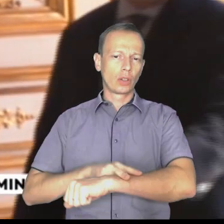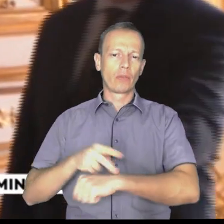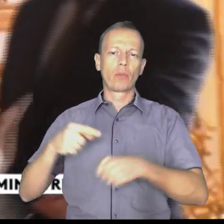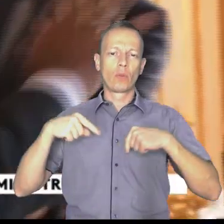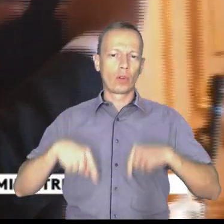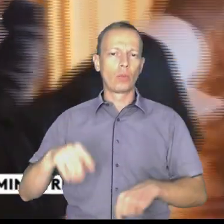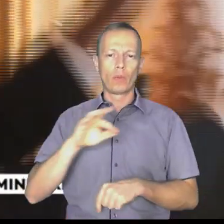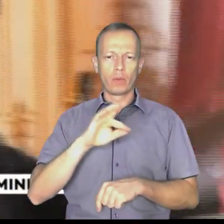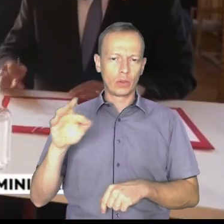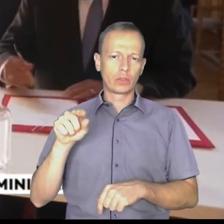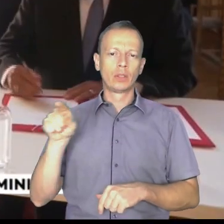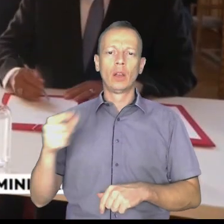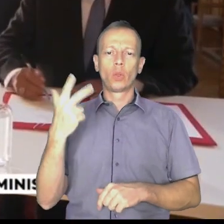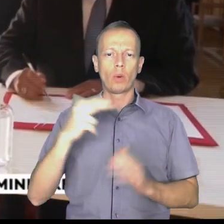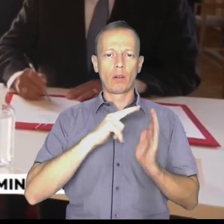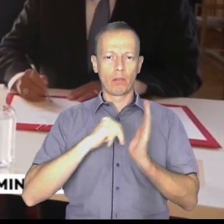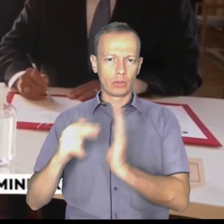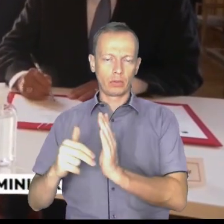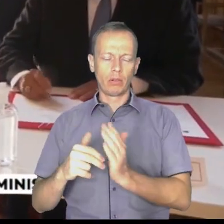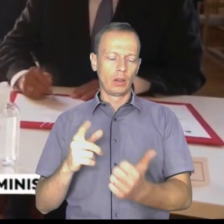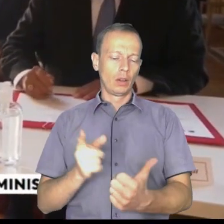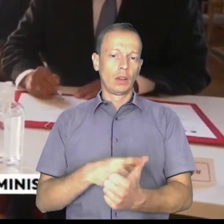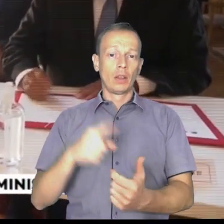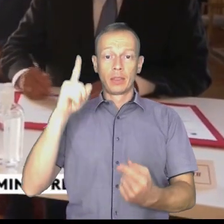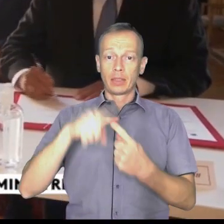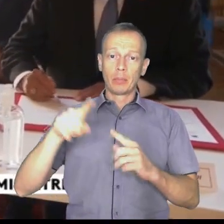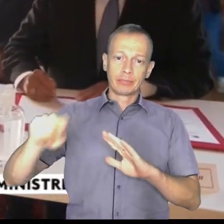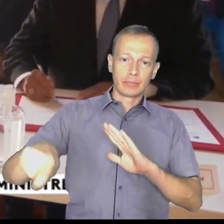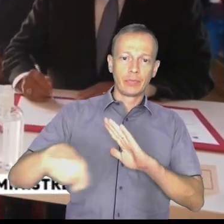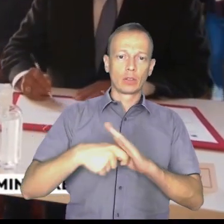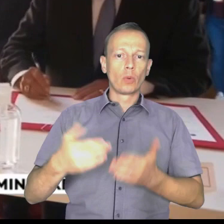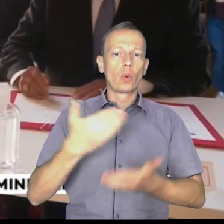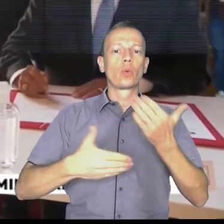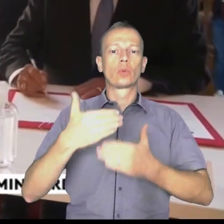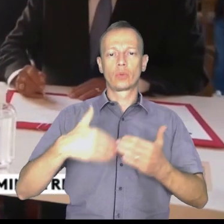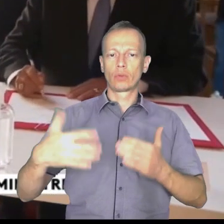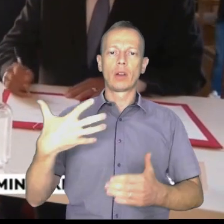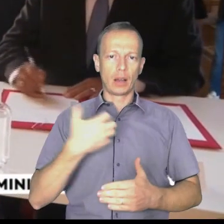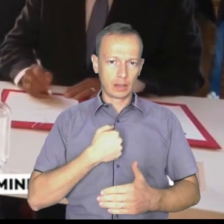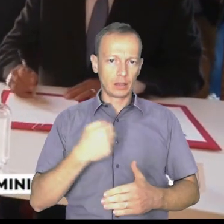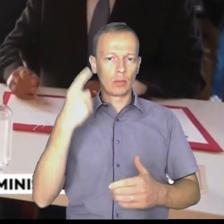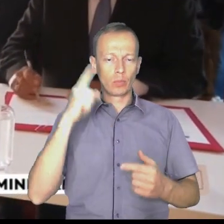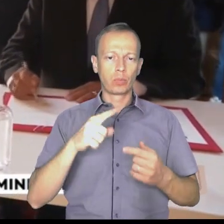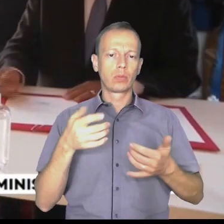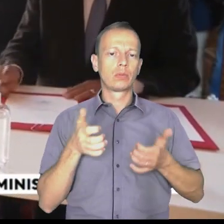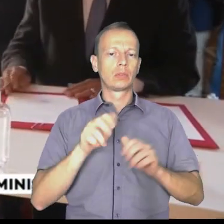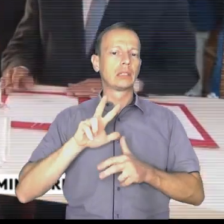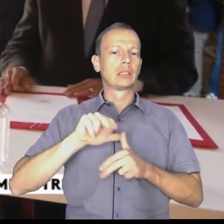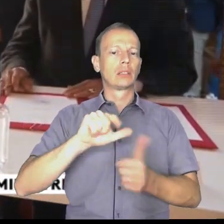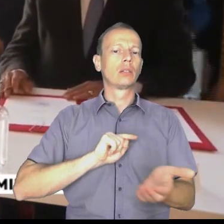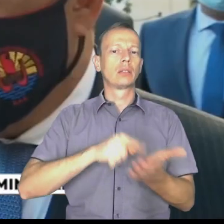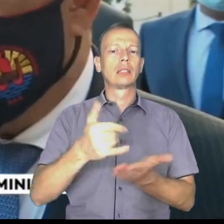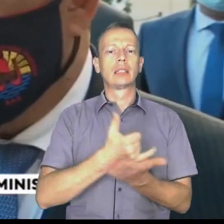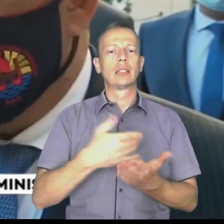conventions. L'une d'elles porte sur la participation de l'État au financement de la construction des abris anticyclones dans les îles